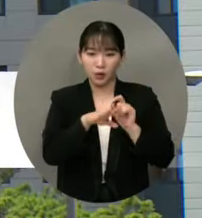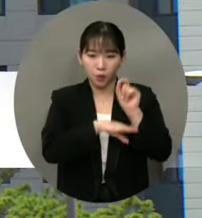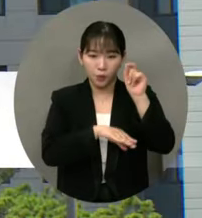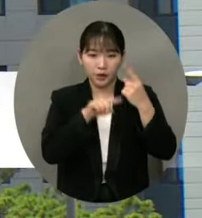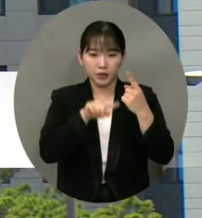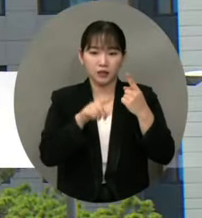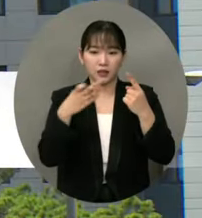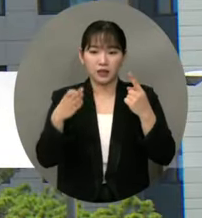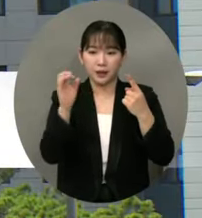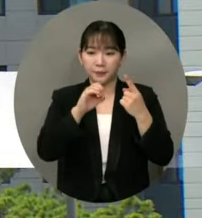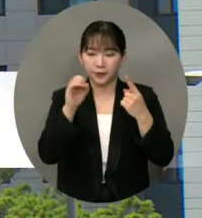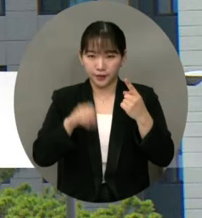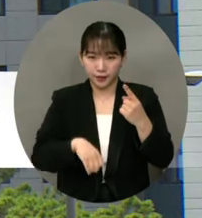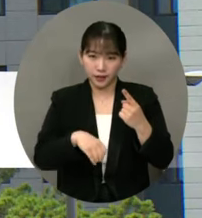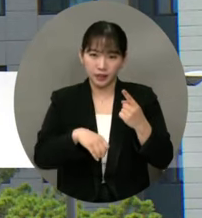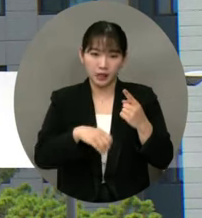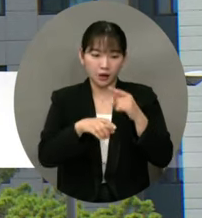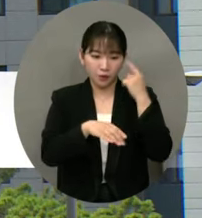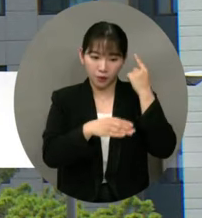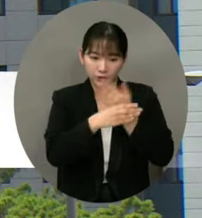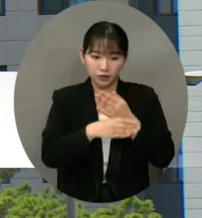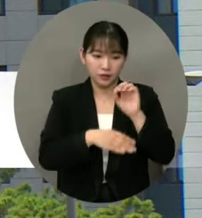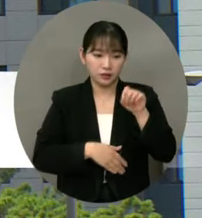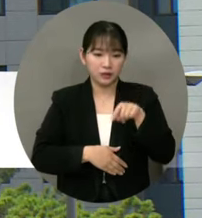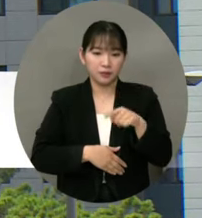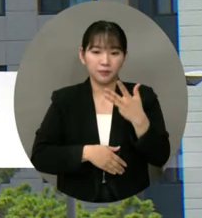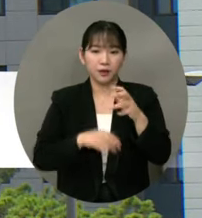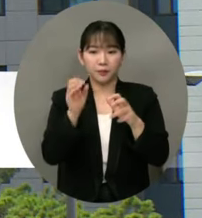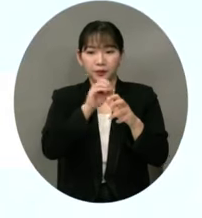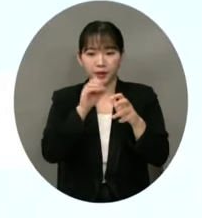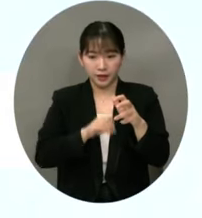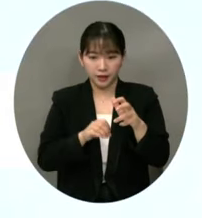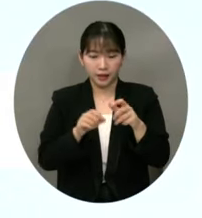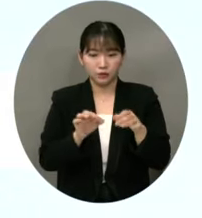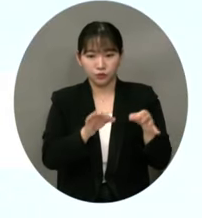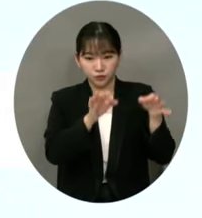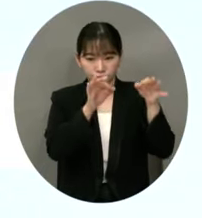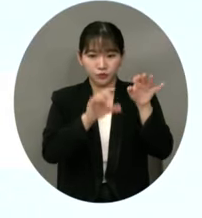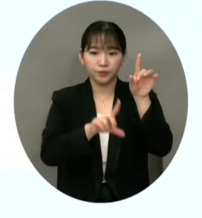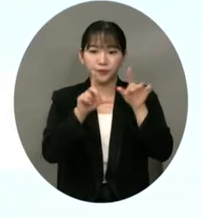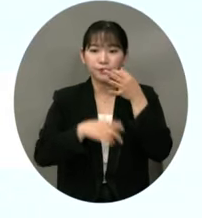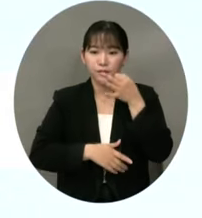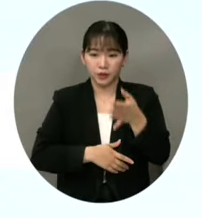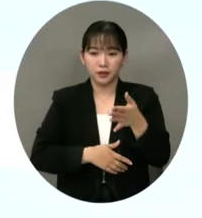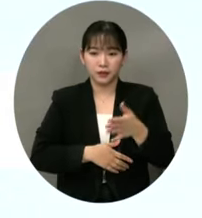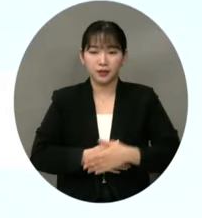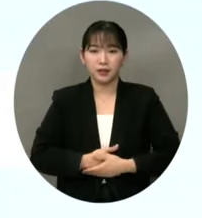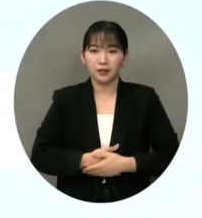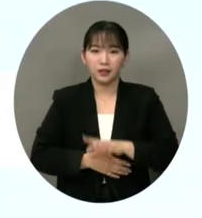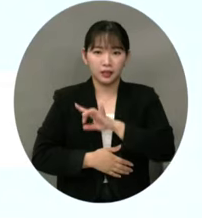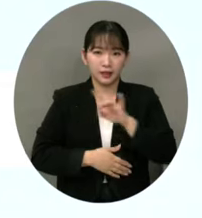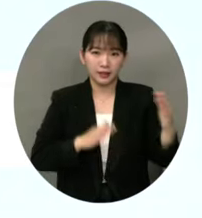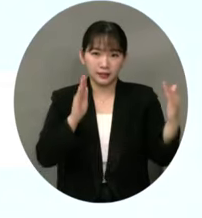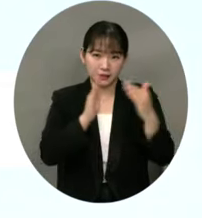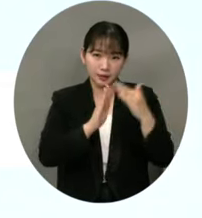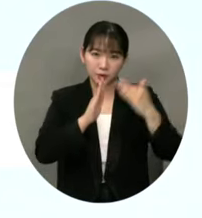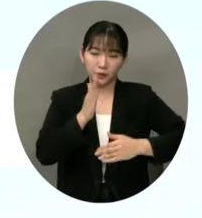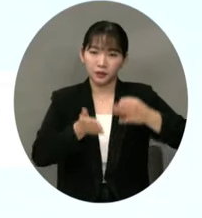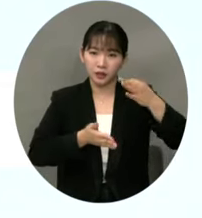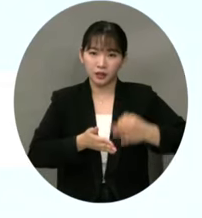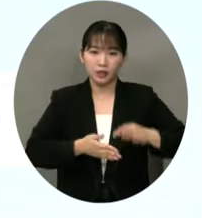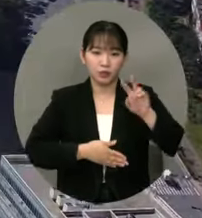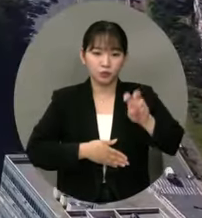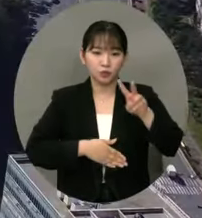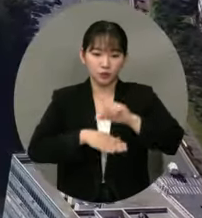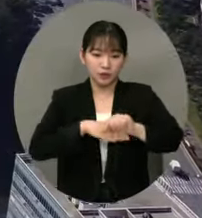고흥군은 1.14%, 화순군 0.85% 순으로 상승률을 보였습니다. 개별 주택 공시가격은